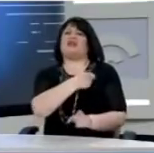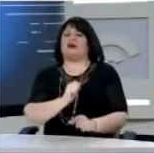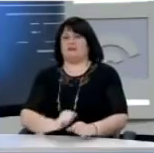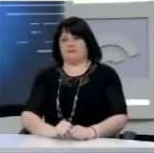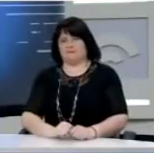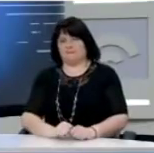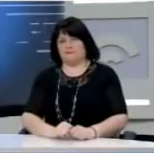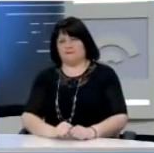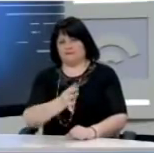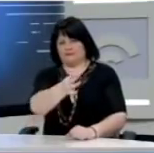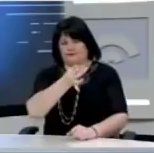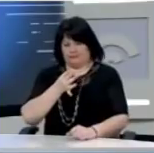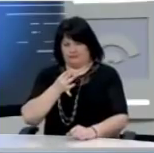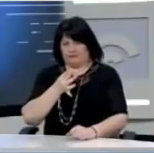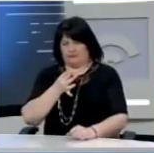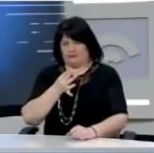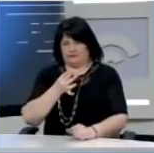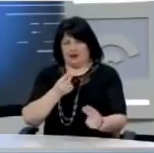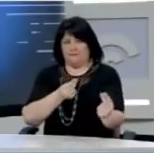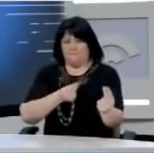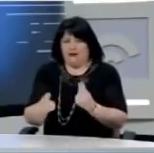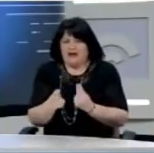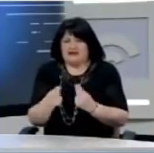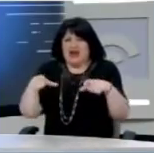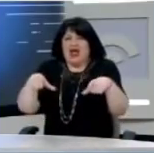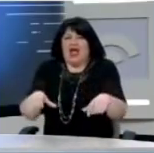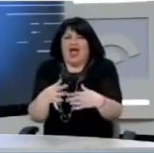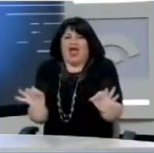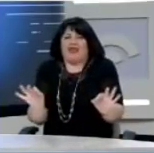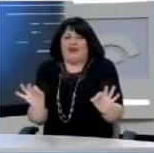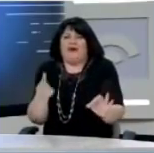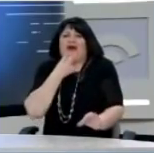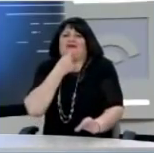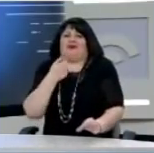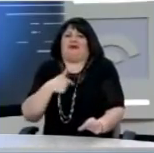δίνετε πάσες σε κενό τέρμα. Αλλά το κάνετε